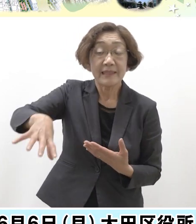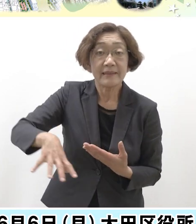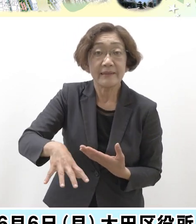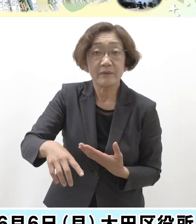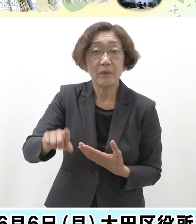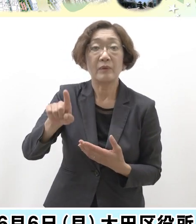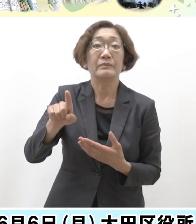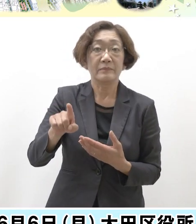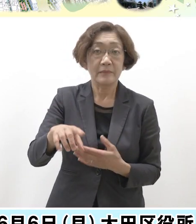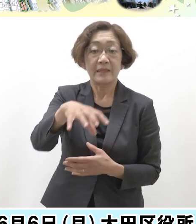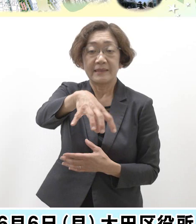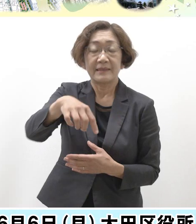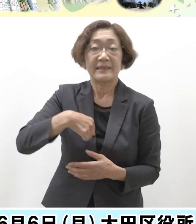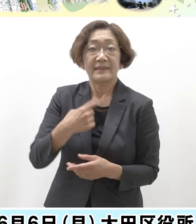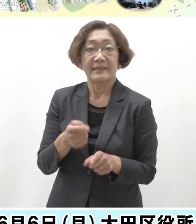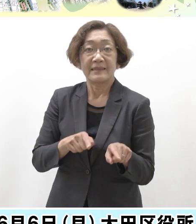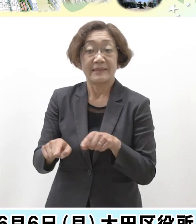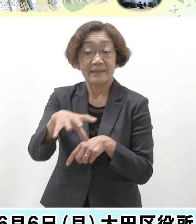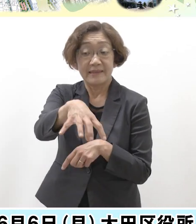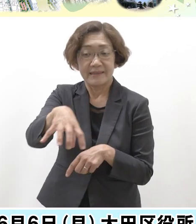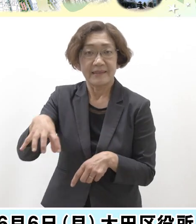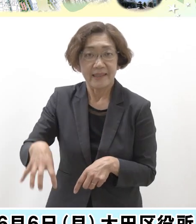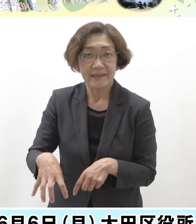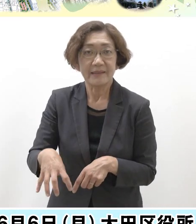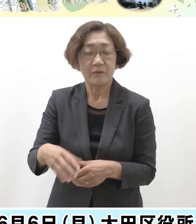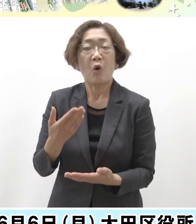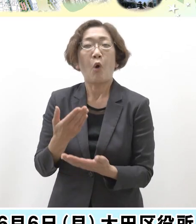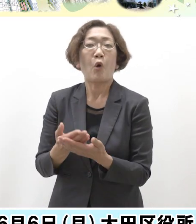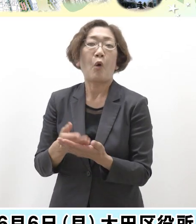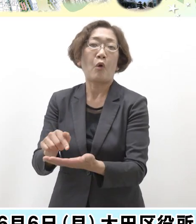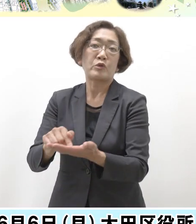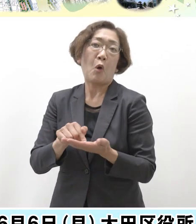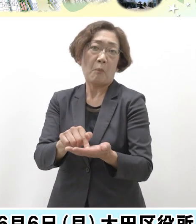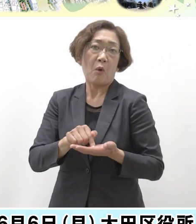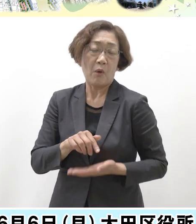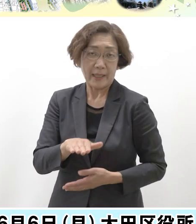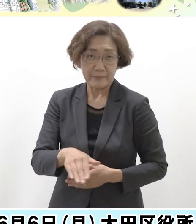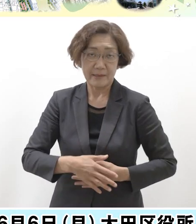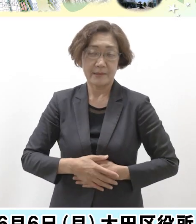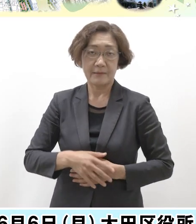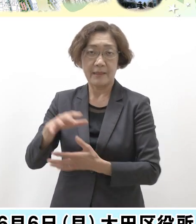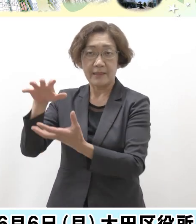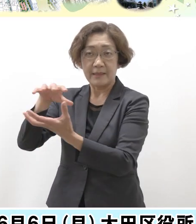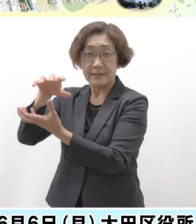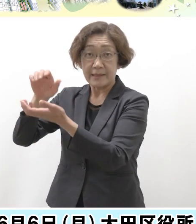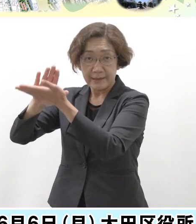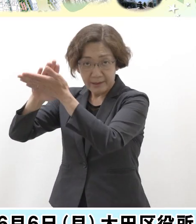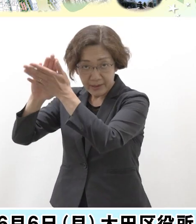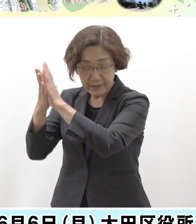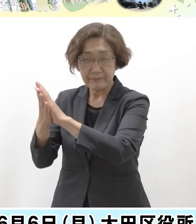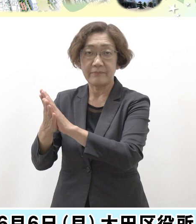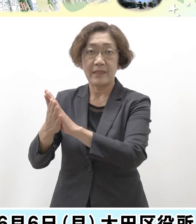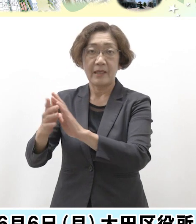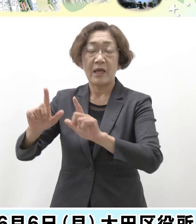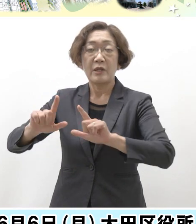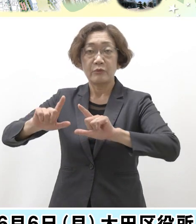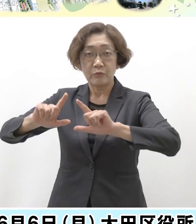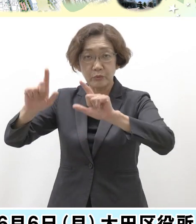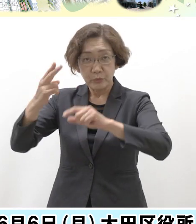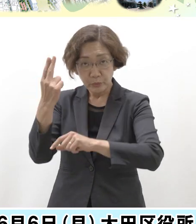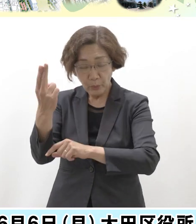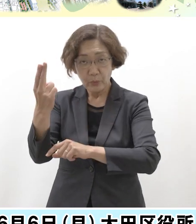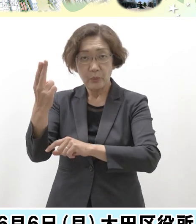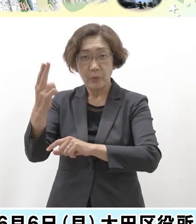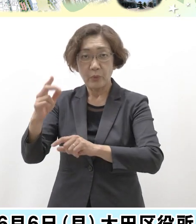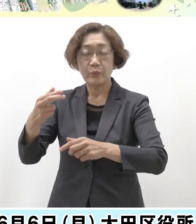する要望書にも表れております。埼玉県をはじめ東京都北西部を通り羽田空